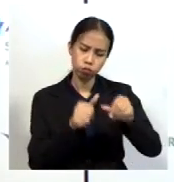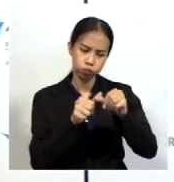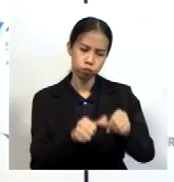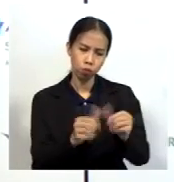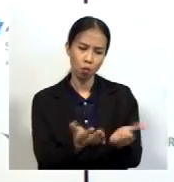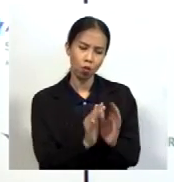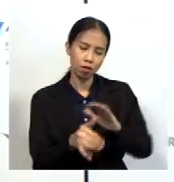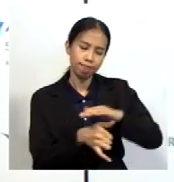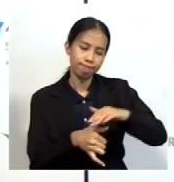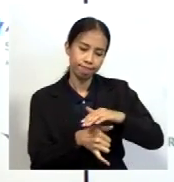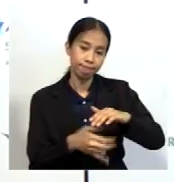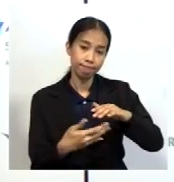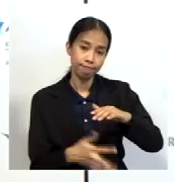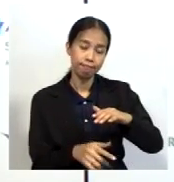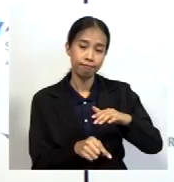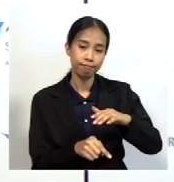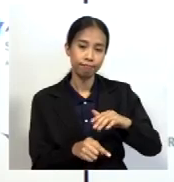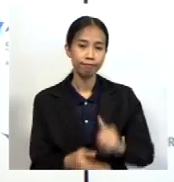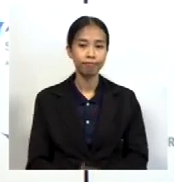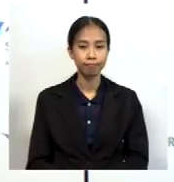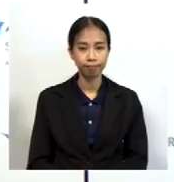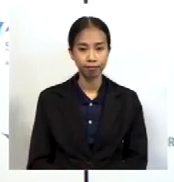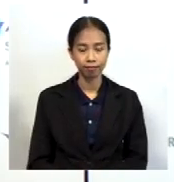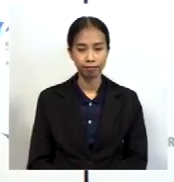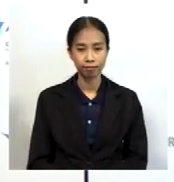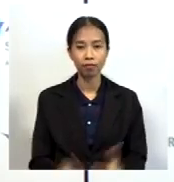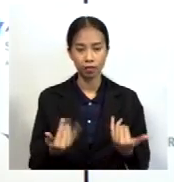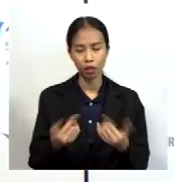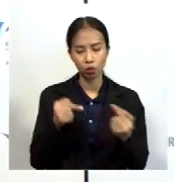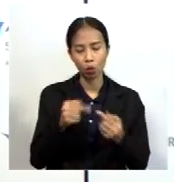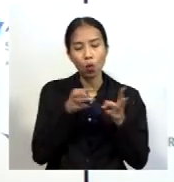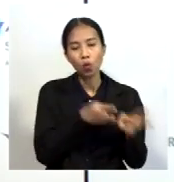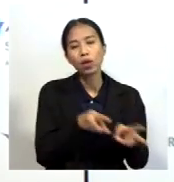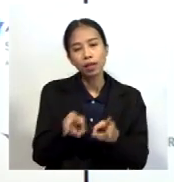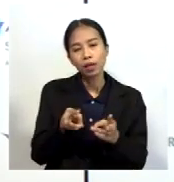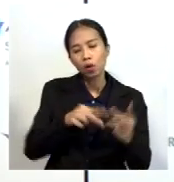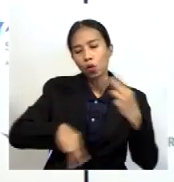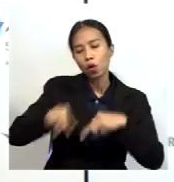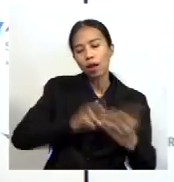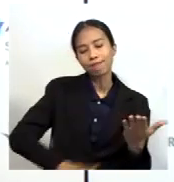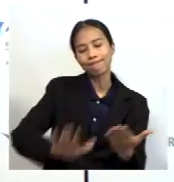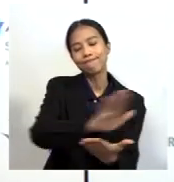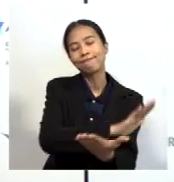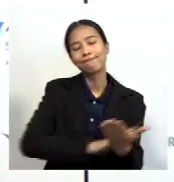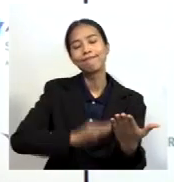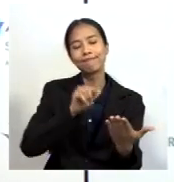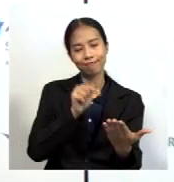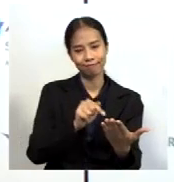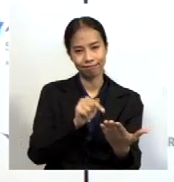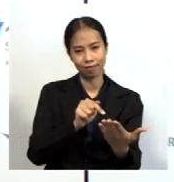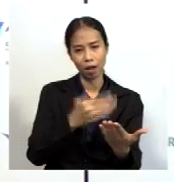ครอบครัวนะครับอยู่กับครอบครัวแล้วก็อันนี้เป็นเรื่องมาตรการที่จะดูแลคนไทยทั้งประเทศนะครับเราก็จะได้ไม่ให้เ